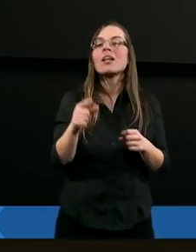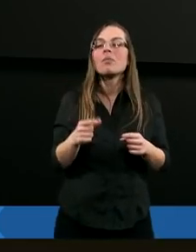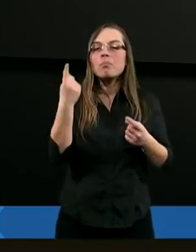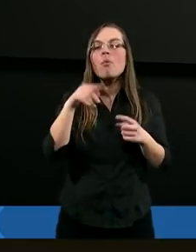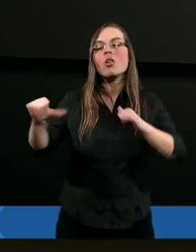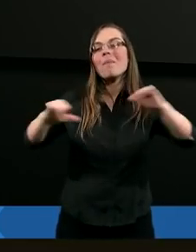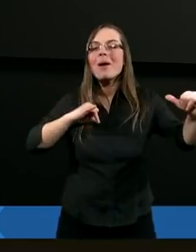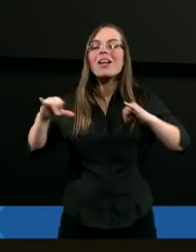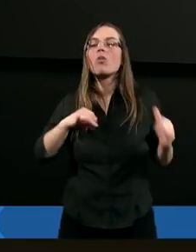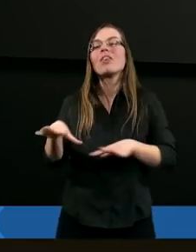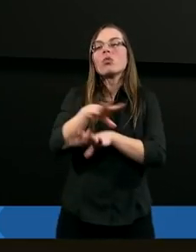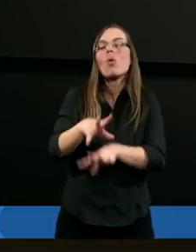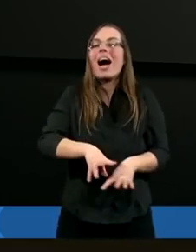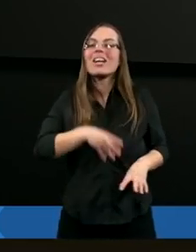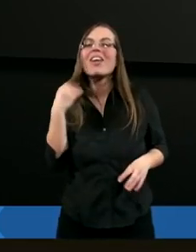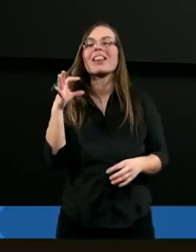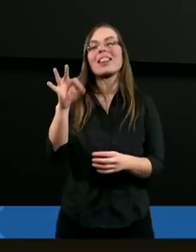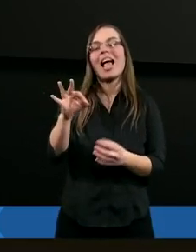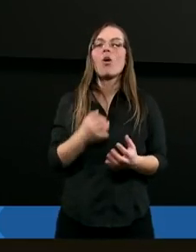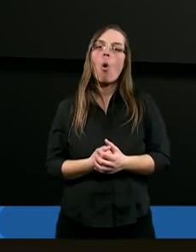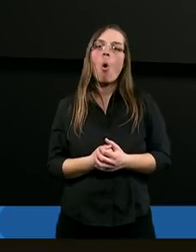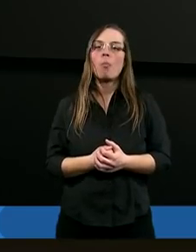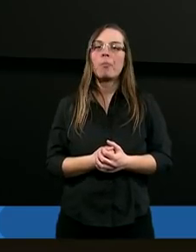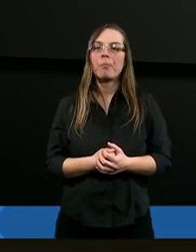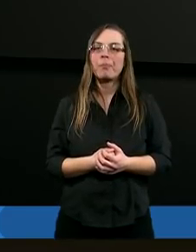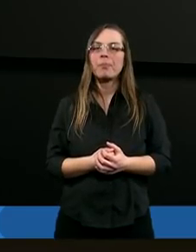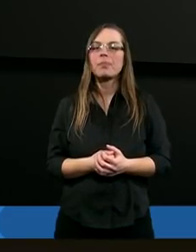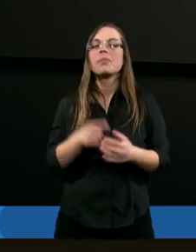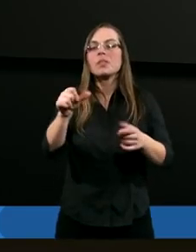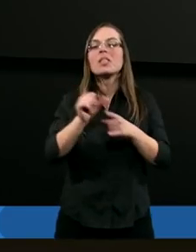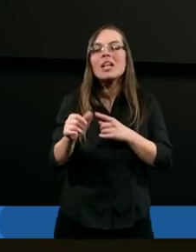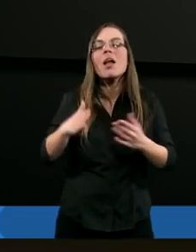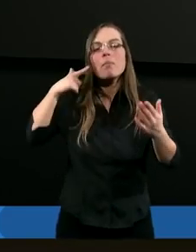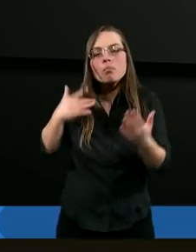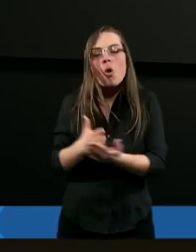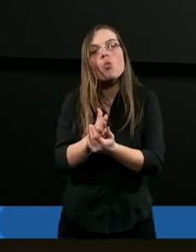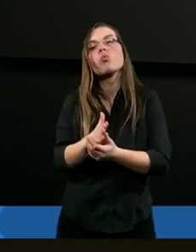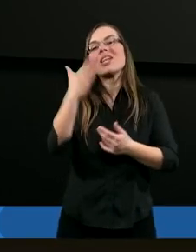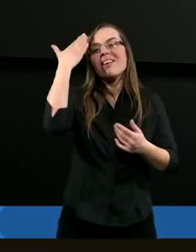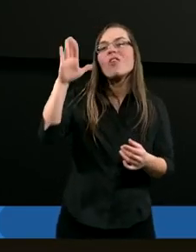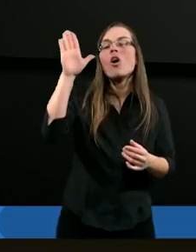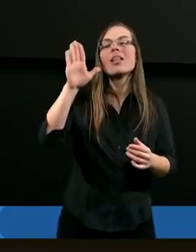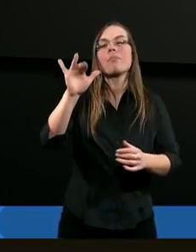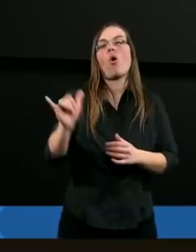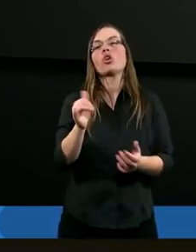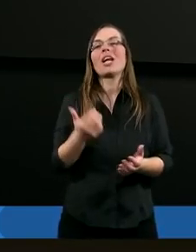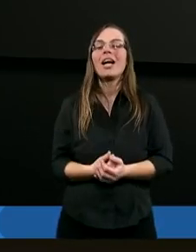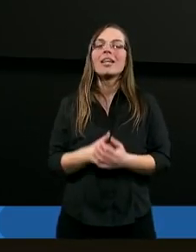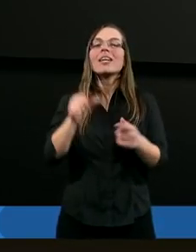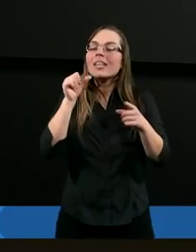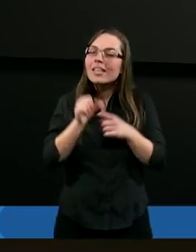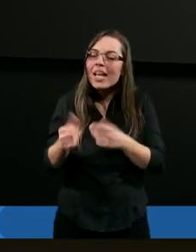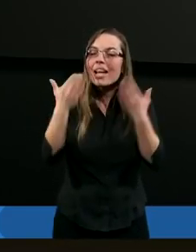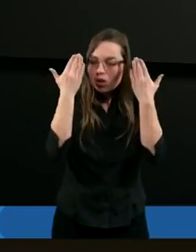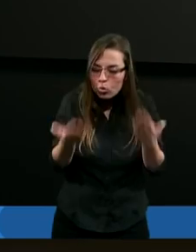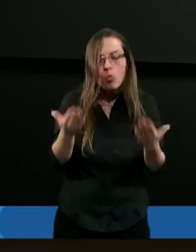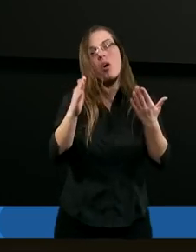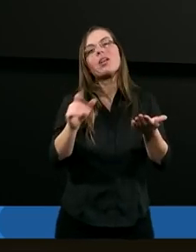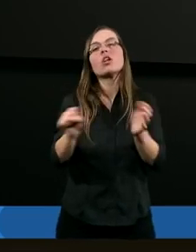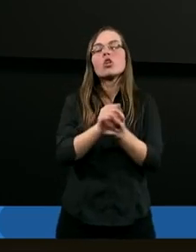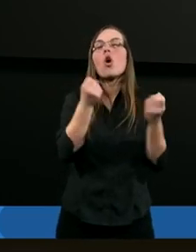podpanowaniem Ducha Świętego, jest posłuszny woli Bożej, jest